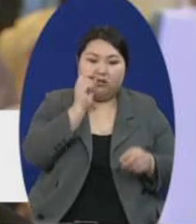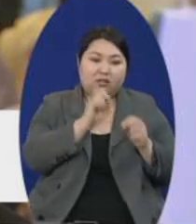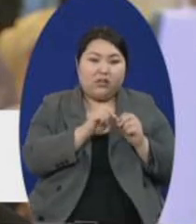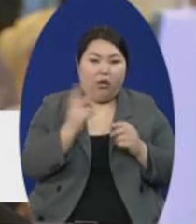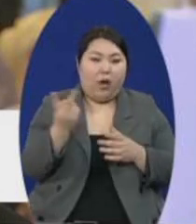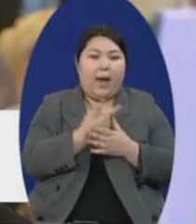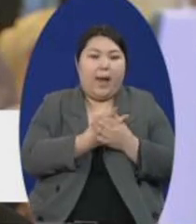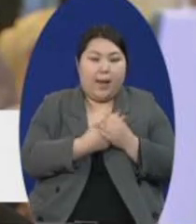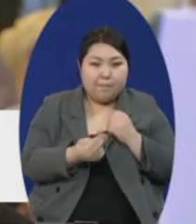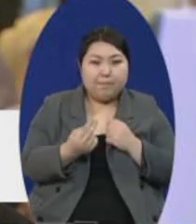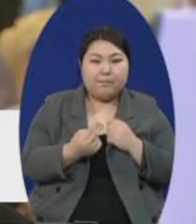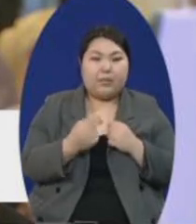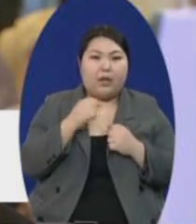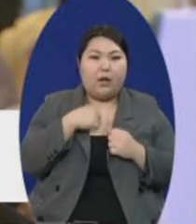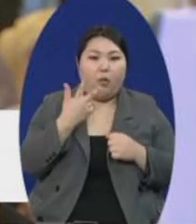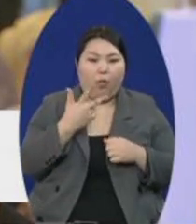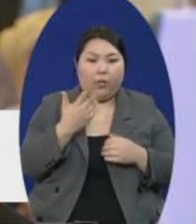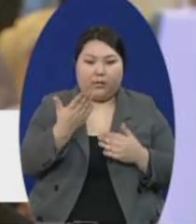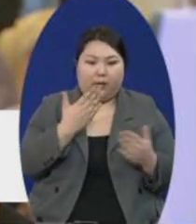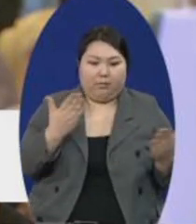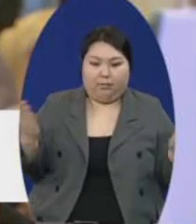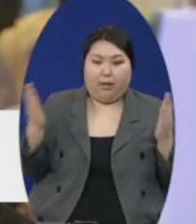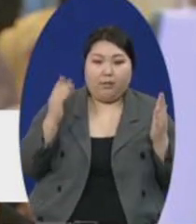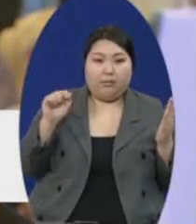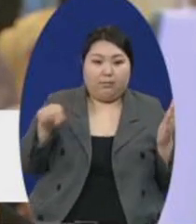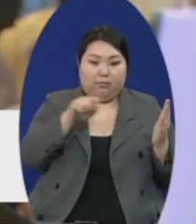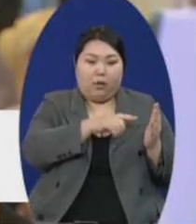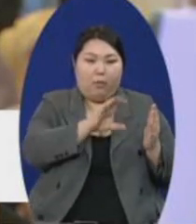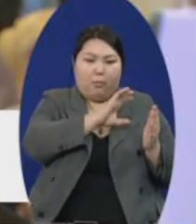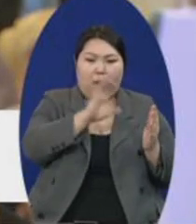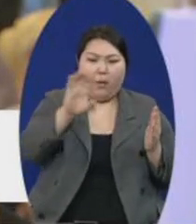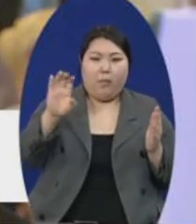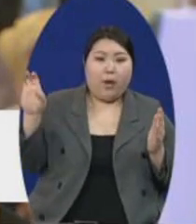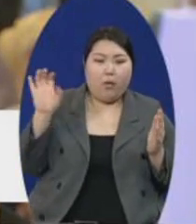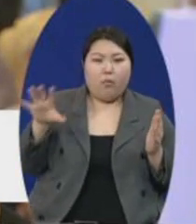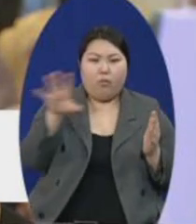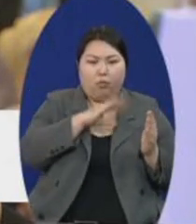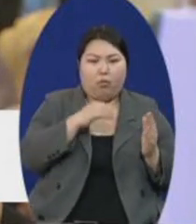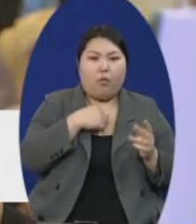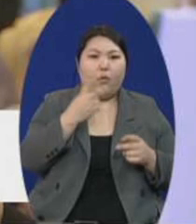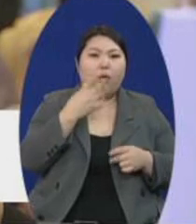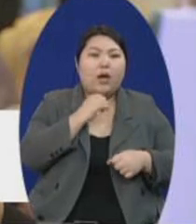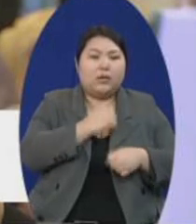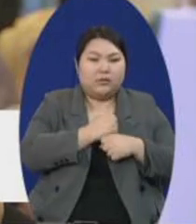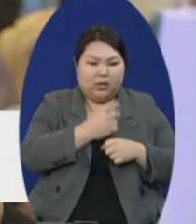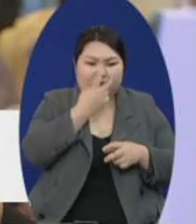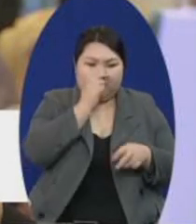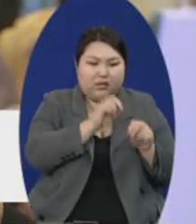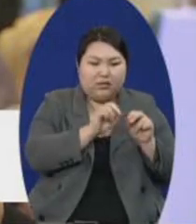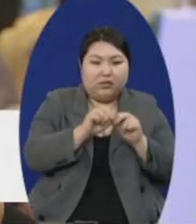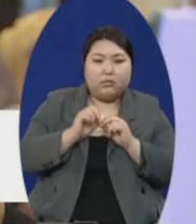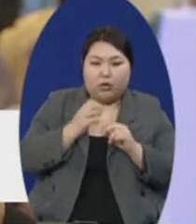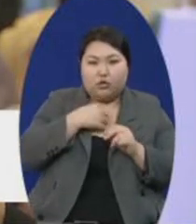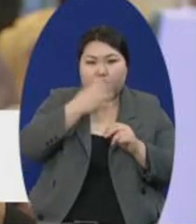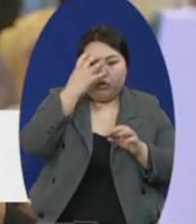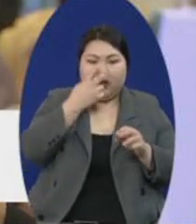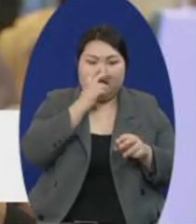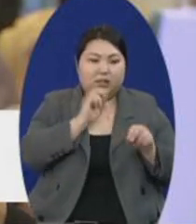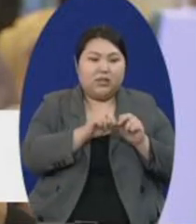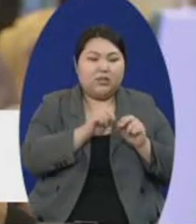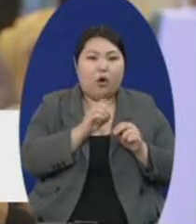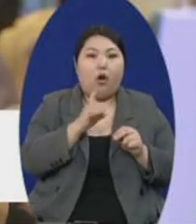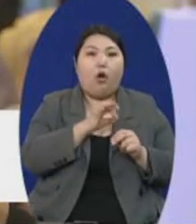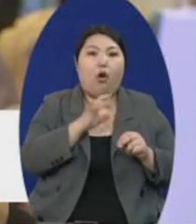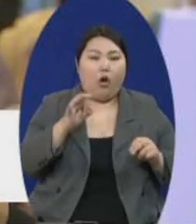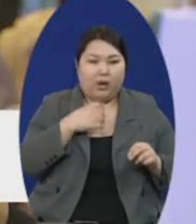хяналт итгсэн. Гурван талын бүхэл байгууллагын ажиллагаанд хяналт шалгалт хийдэг. Төрийн хяналт яа.